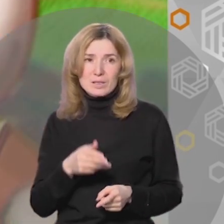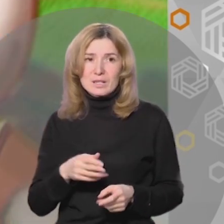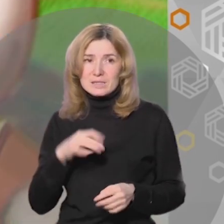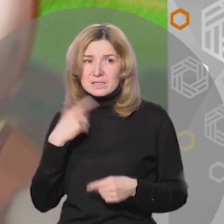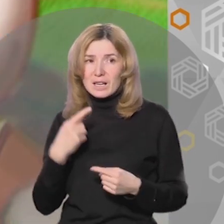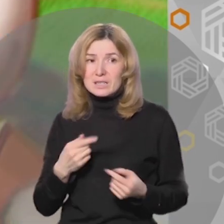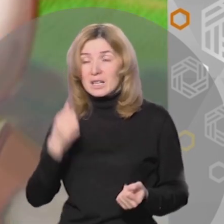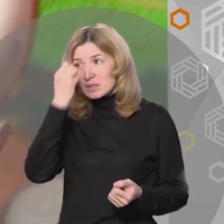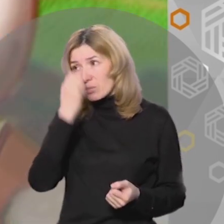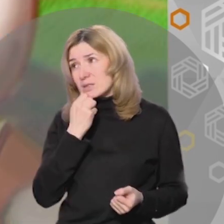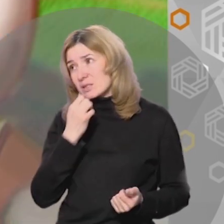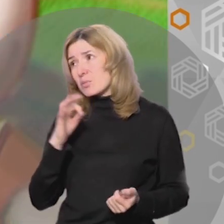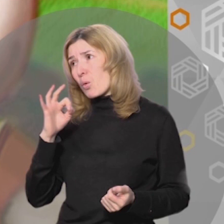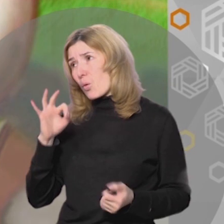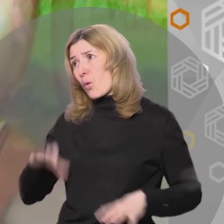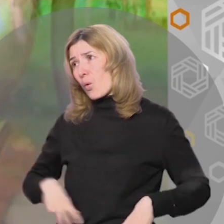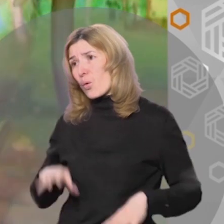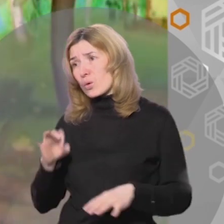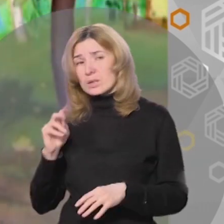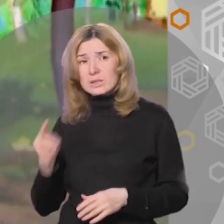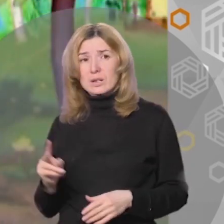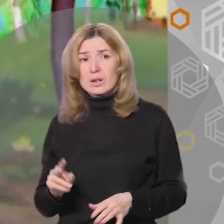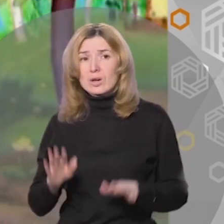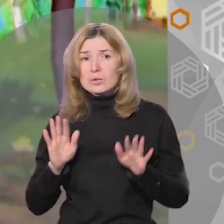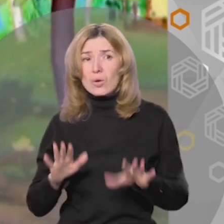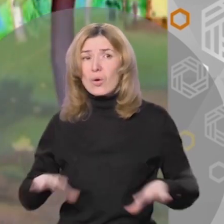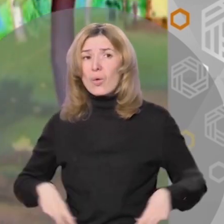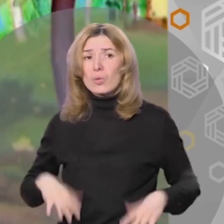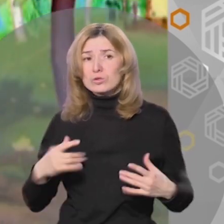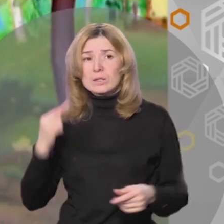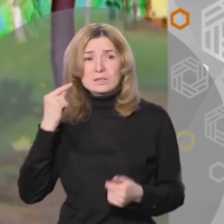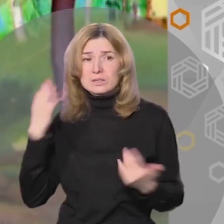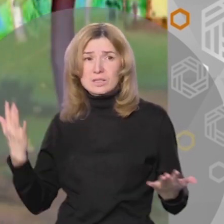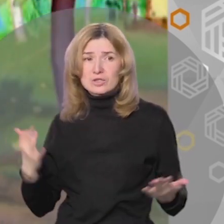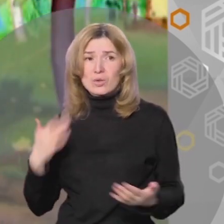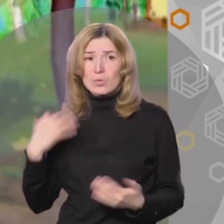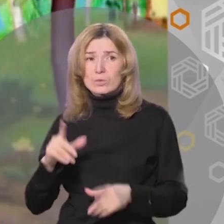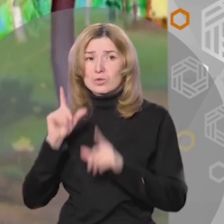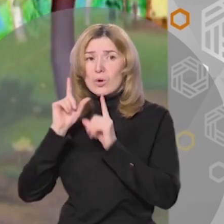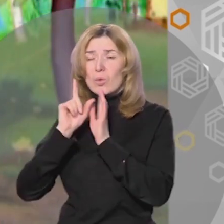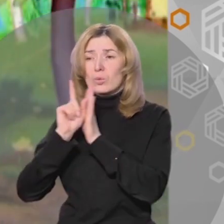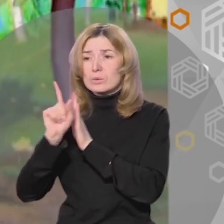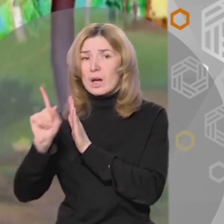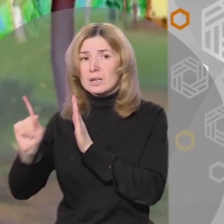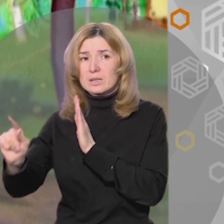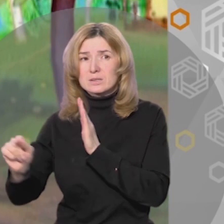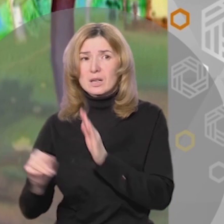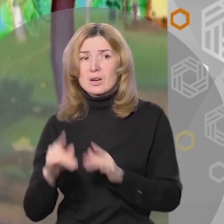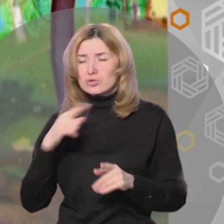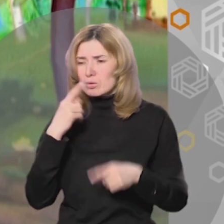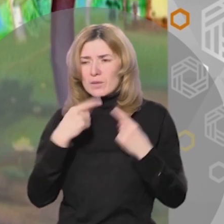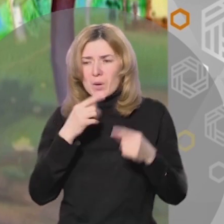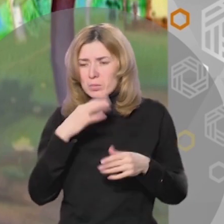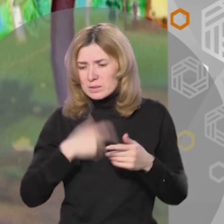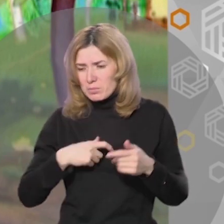сказал: спасибо, Орлик. Только Орлик уже этого не слышал. Он удалялся прочь, бормоча